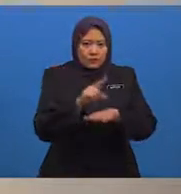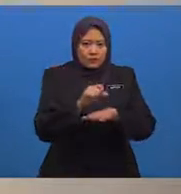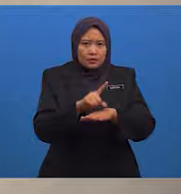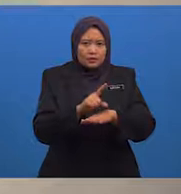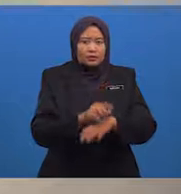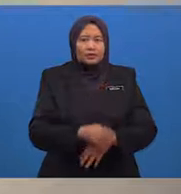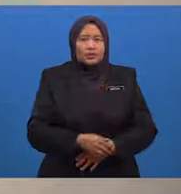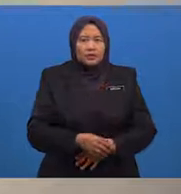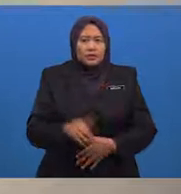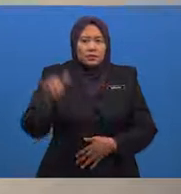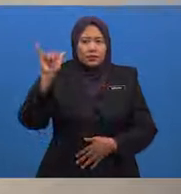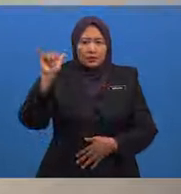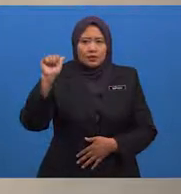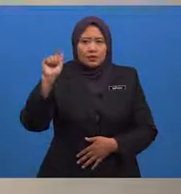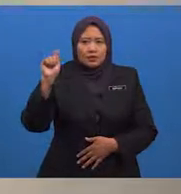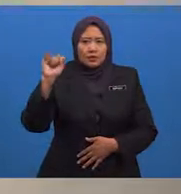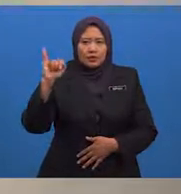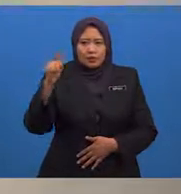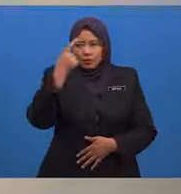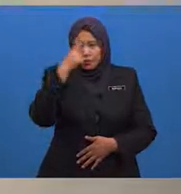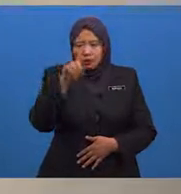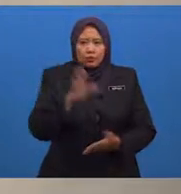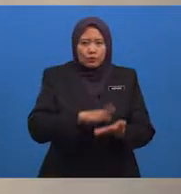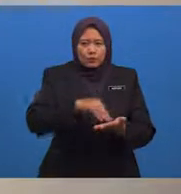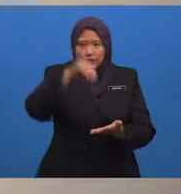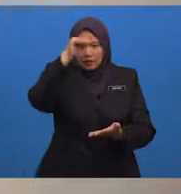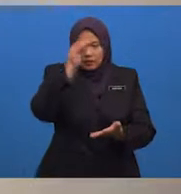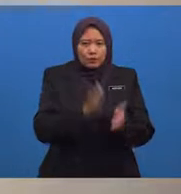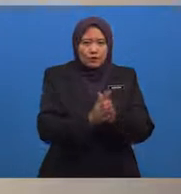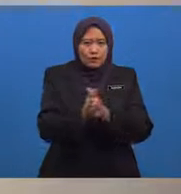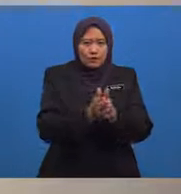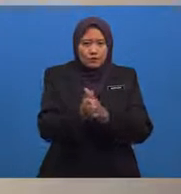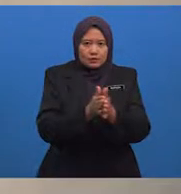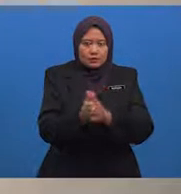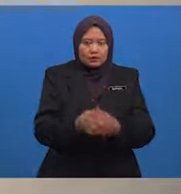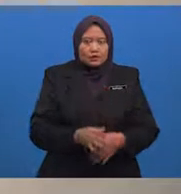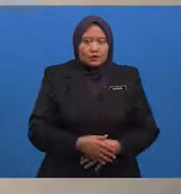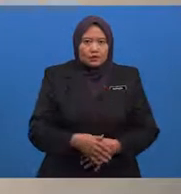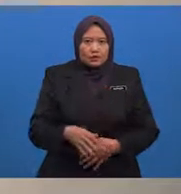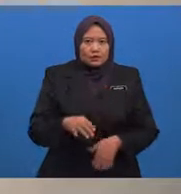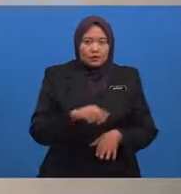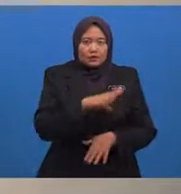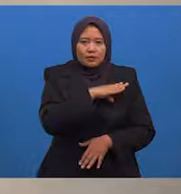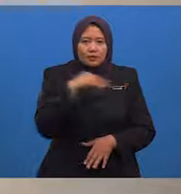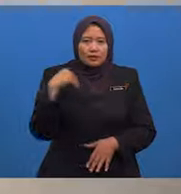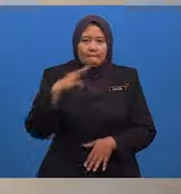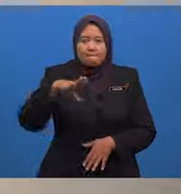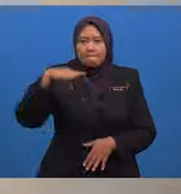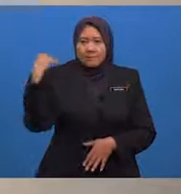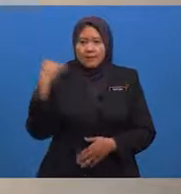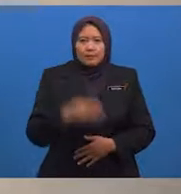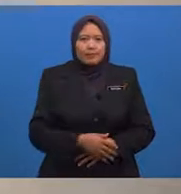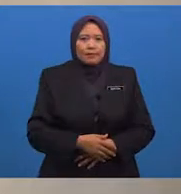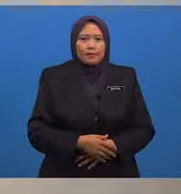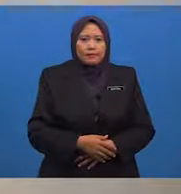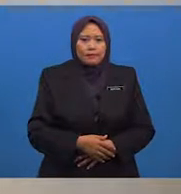belajar rajin-rajin. Kemudian, Encik Musa meminta diri. Pak Mael